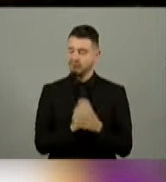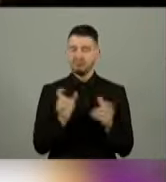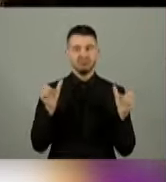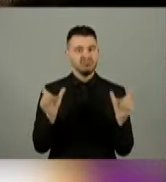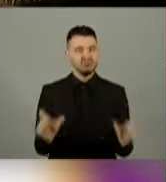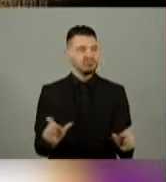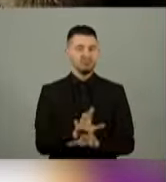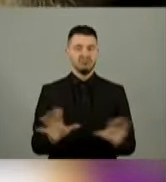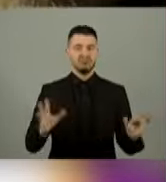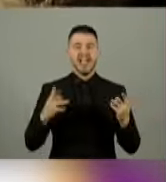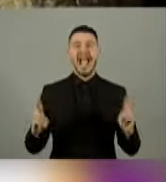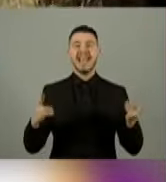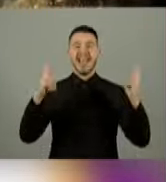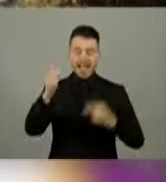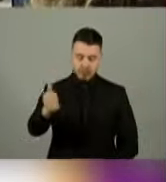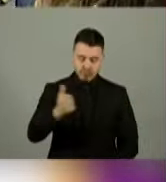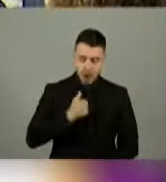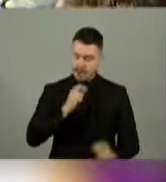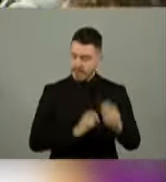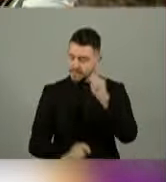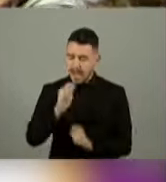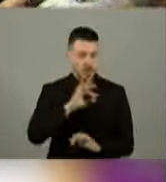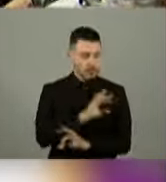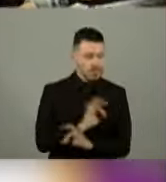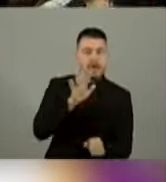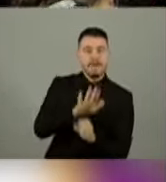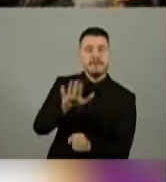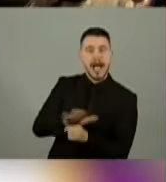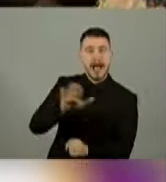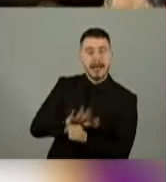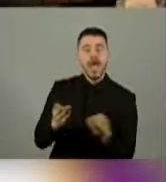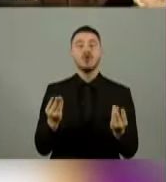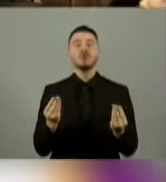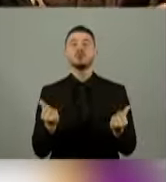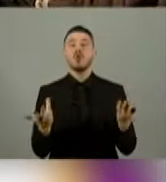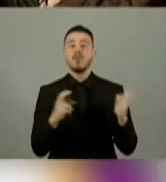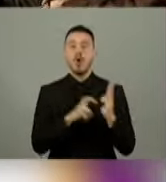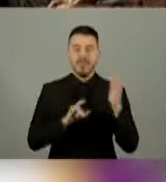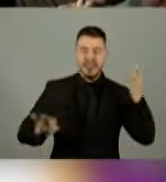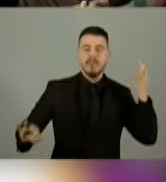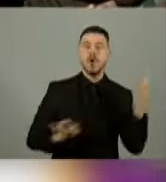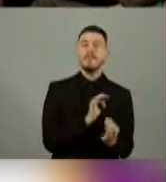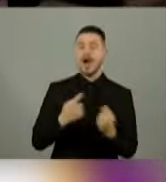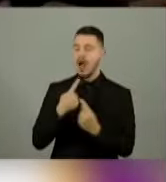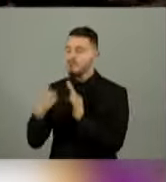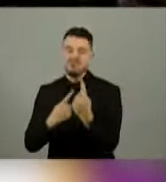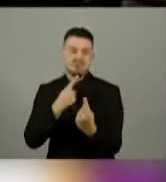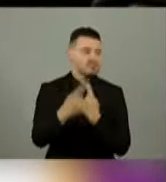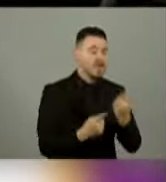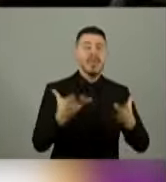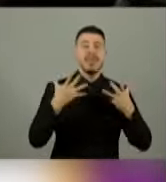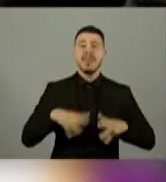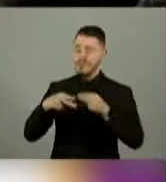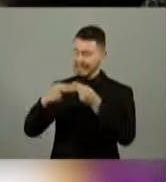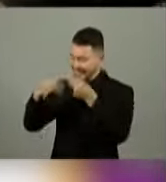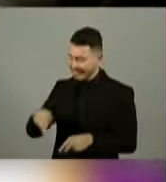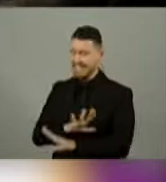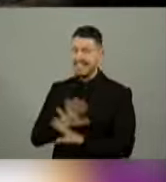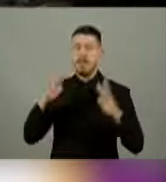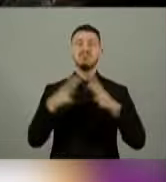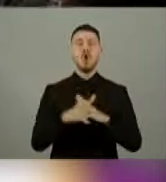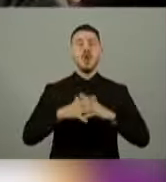χειρότερα. Αν είναι έτσι όπως τα λέτε, τα χειρότερα έρχονται. Αν δηλαδή η πρόθεση ήταν να διορθώσει την